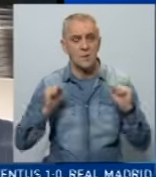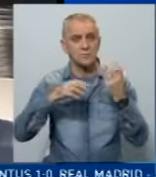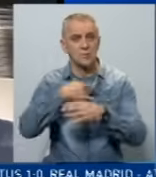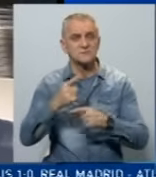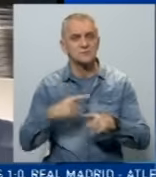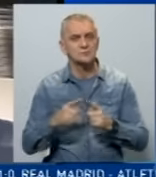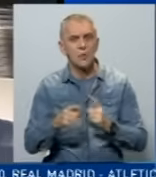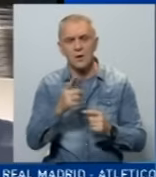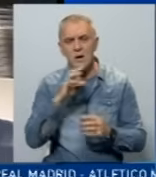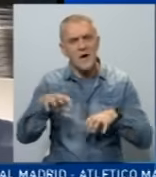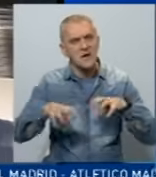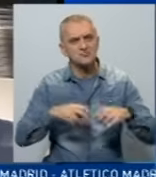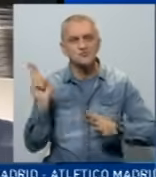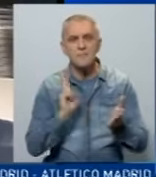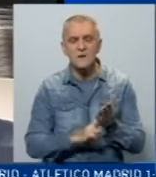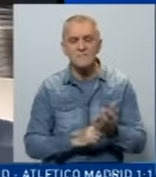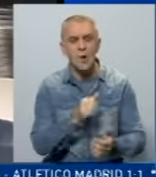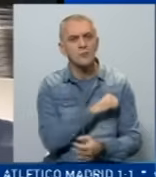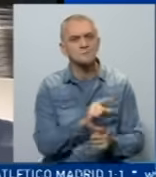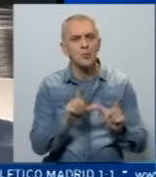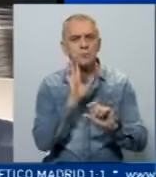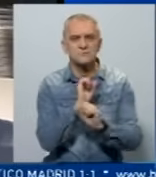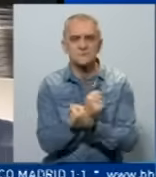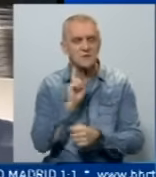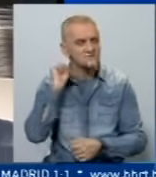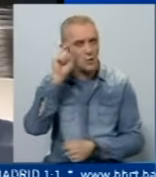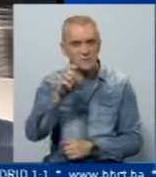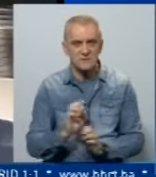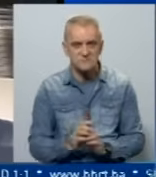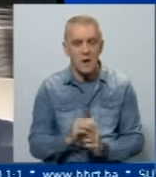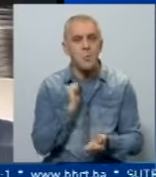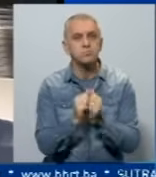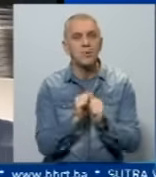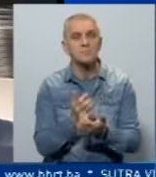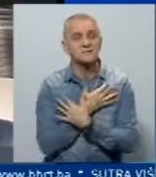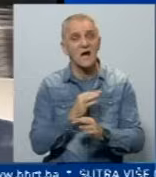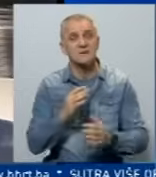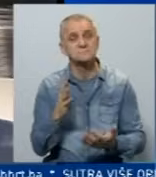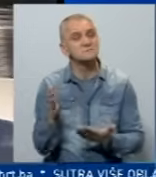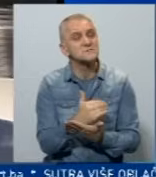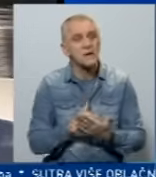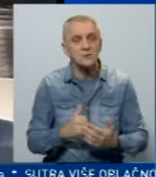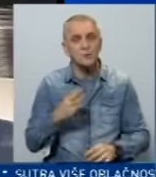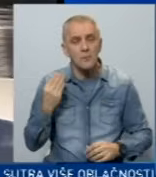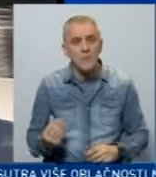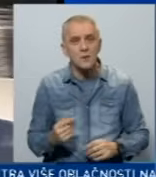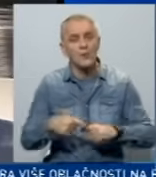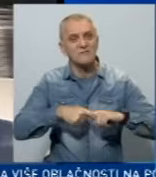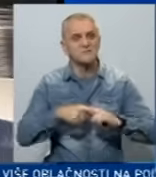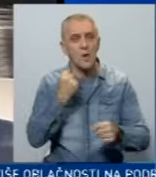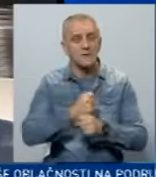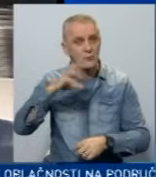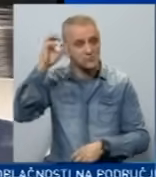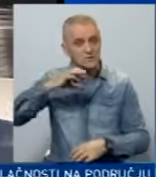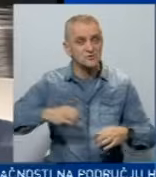Protesti zbog narušenih radničkih prava godinama su u Bosni i Hercegovini svakodnevnica. Borba za zarađenu platu, uvezivanje